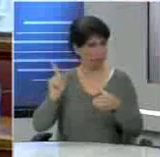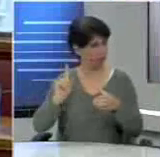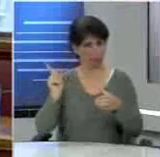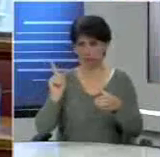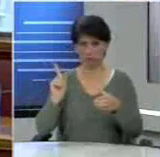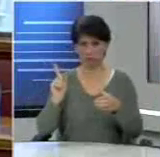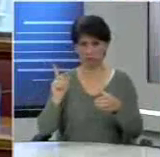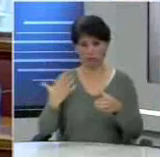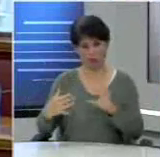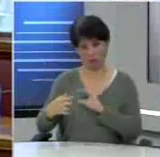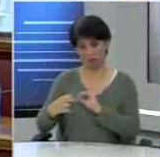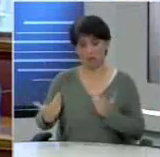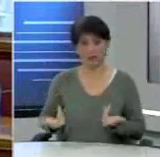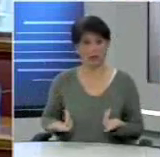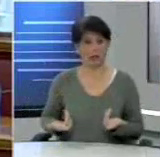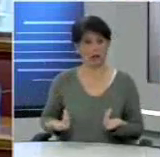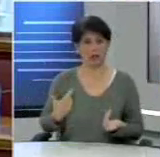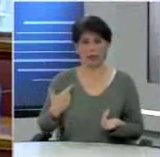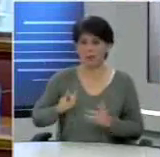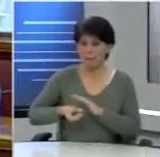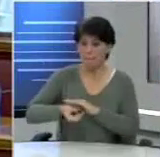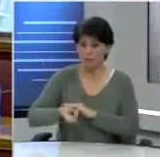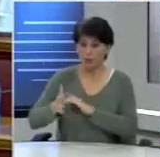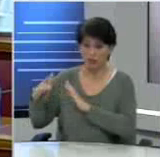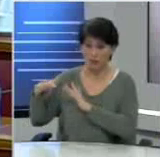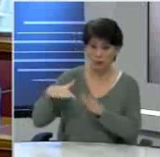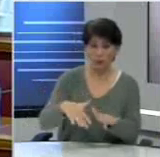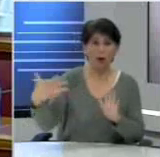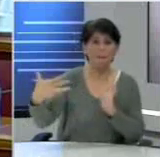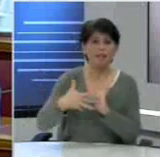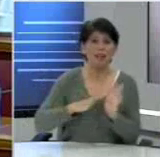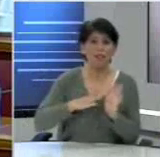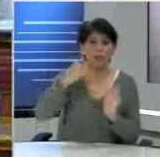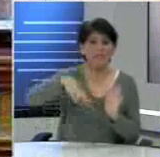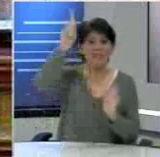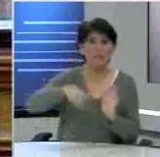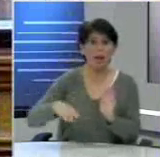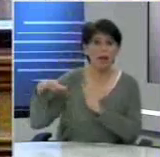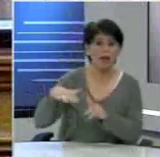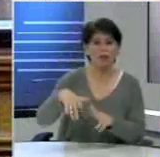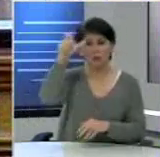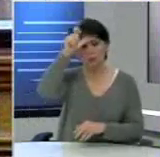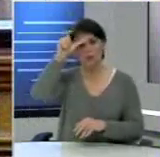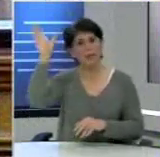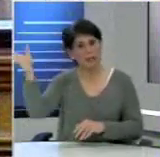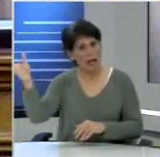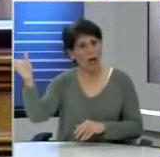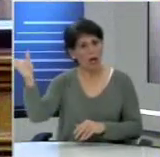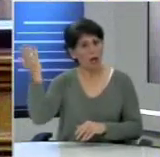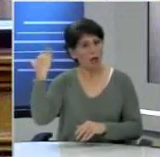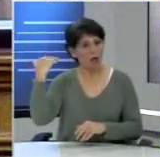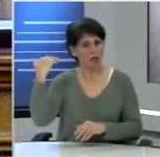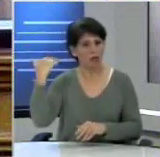Βρεθήκαμε να διαχειριζόμαστε προσφυγικές ροές το 5.000 την ημέρα. Με την Τουρκία επίσης σε